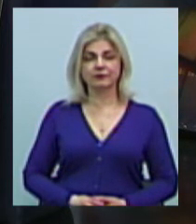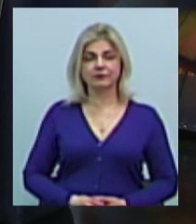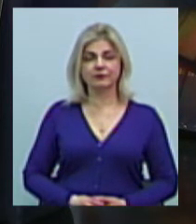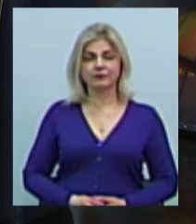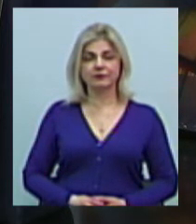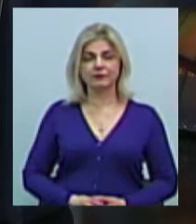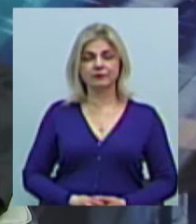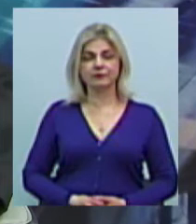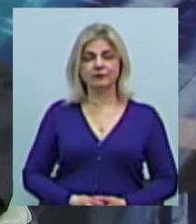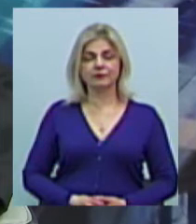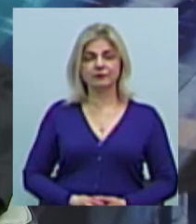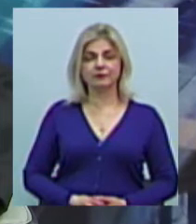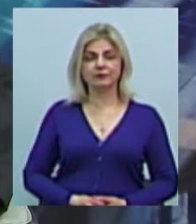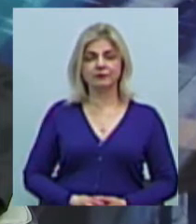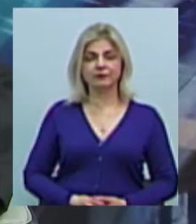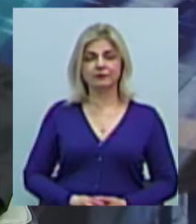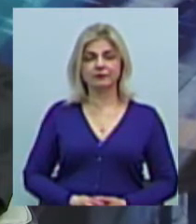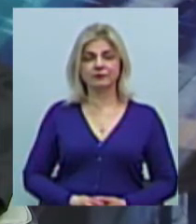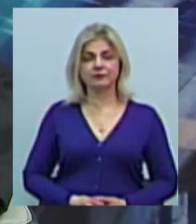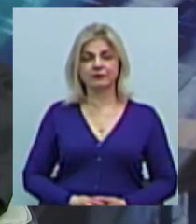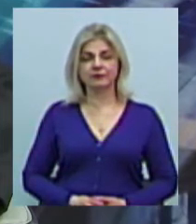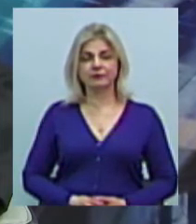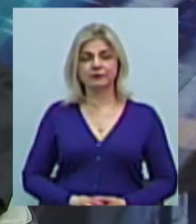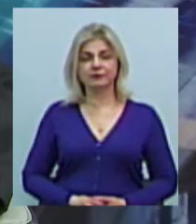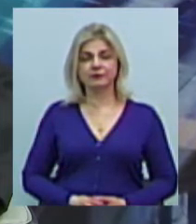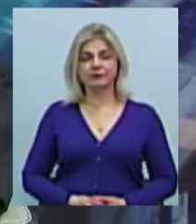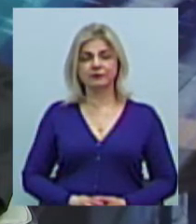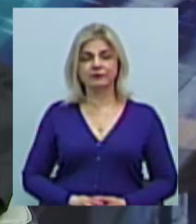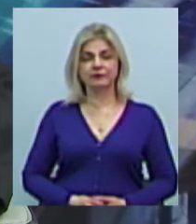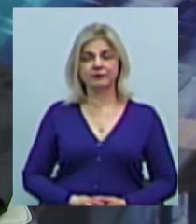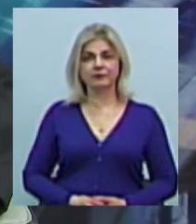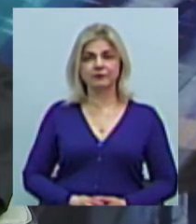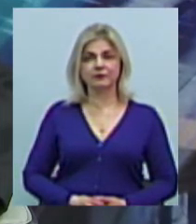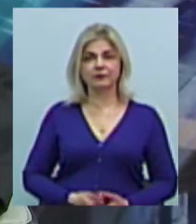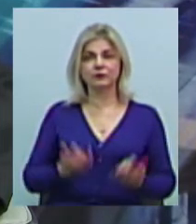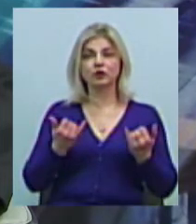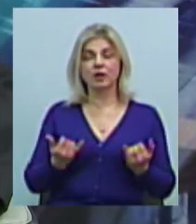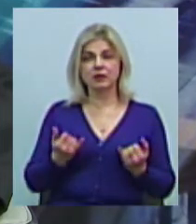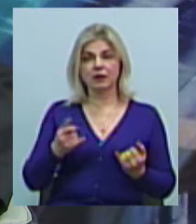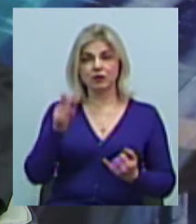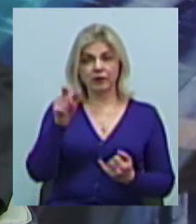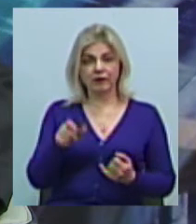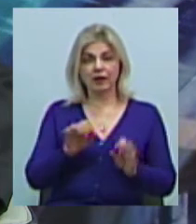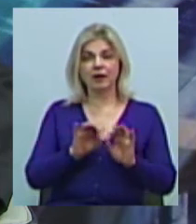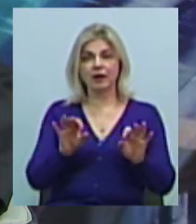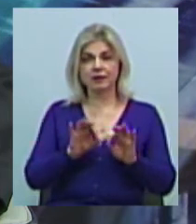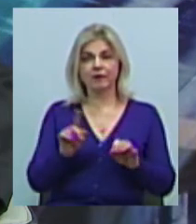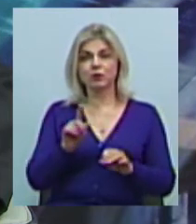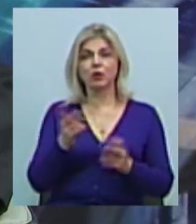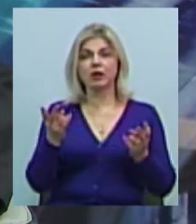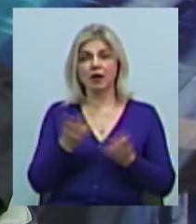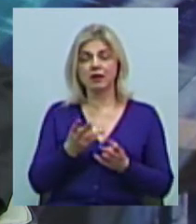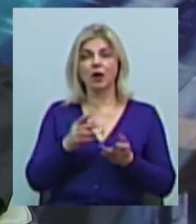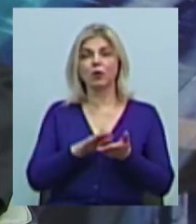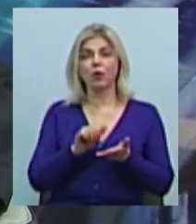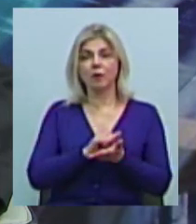Ми чуємо алло. Вас уважно. А, чуєте. Только что молодой человек рассказал, что надо все эти вот документы подавать.